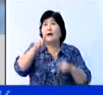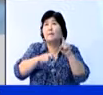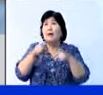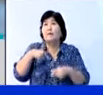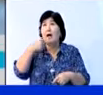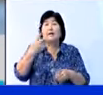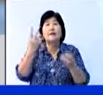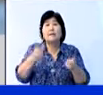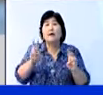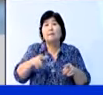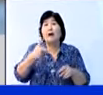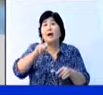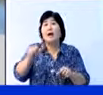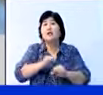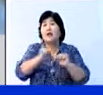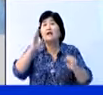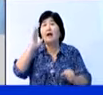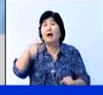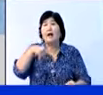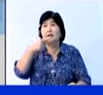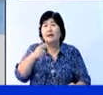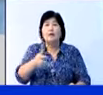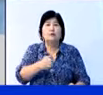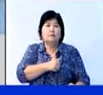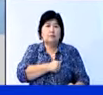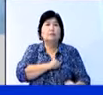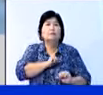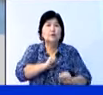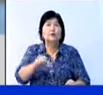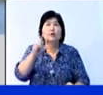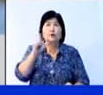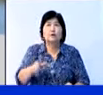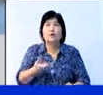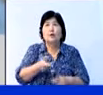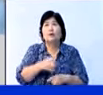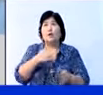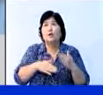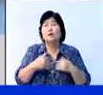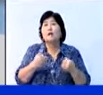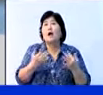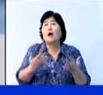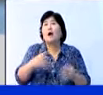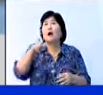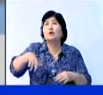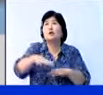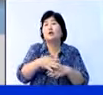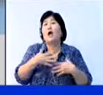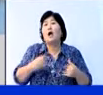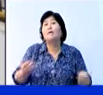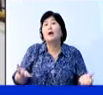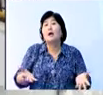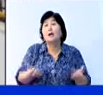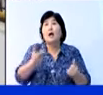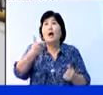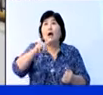айтып жатырмыз, мінбеңіз, газ жарылады қазір, деп жүректі кісі екен, өте ризамыз. Қаншама тұрғынды аман алып қалды ғой,